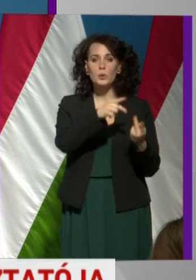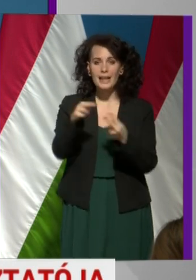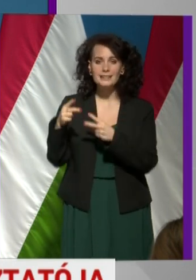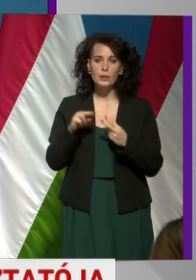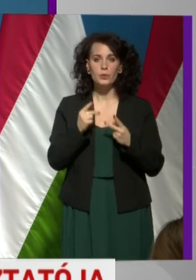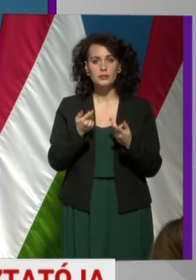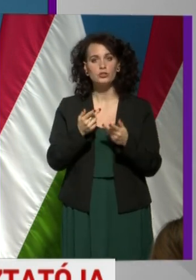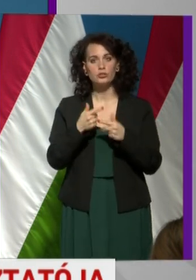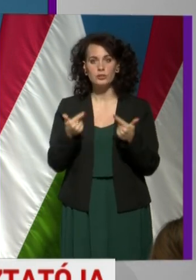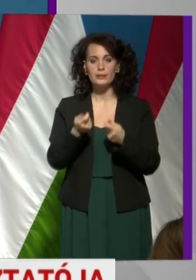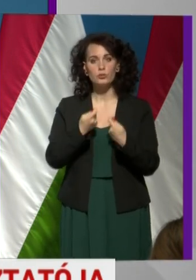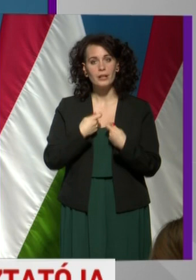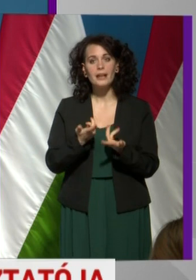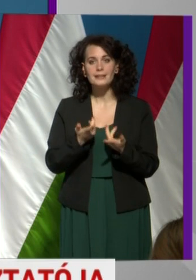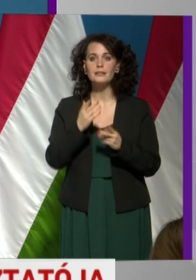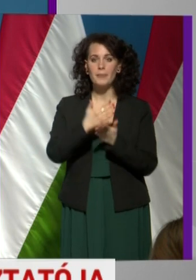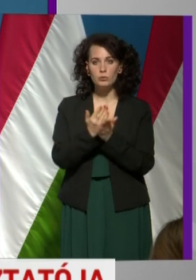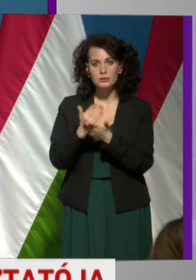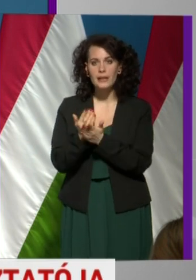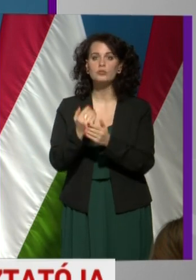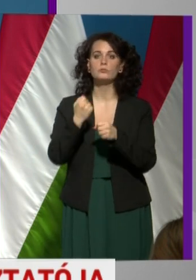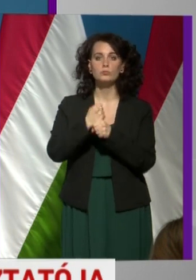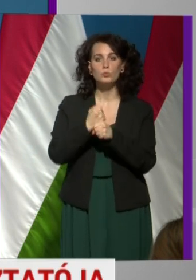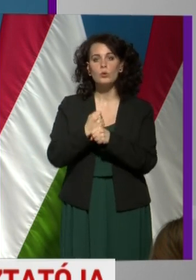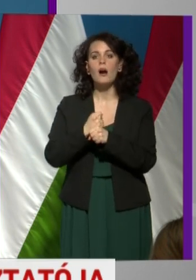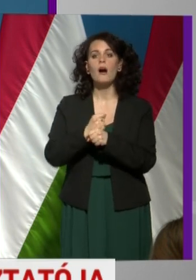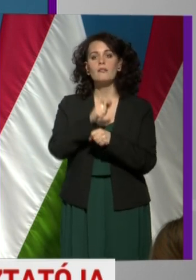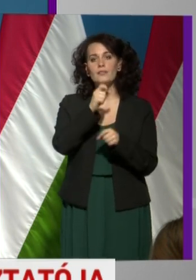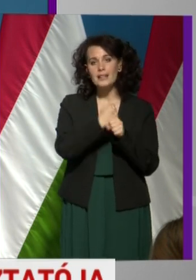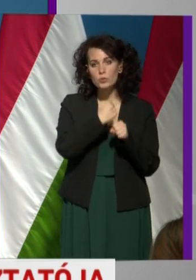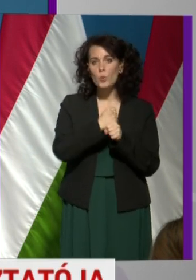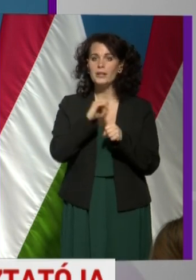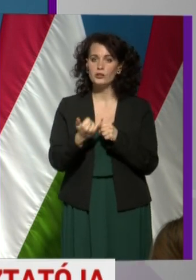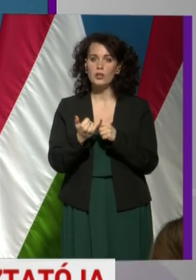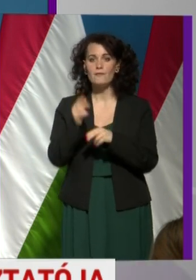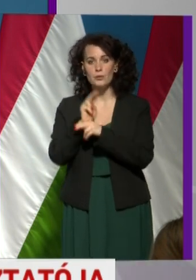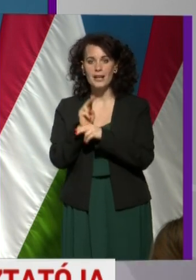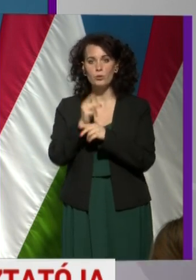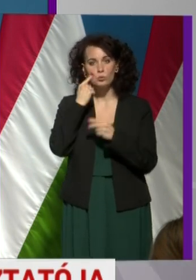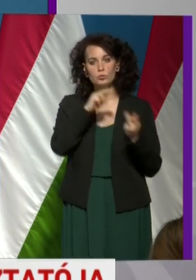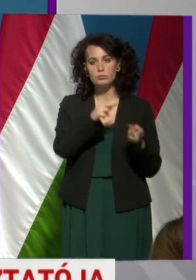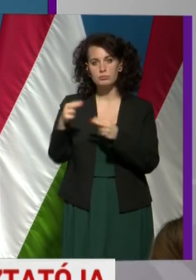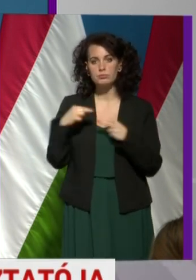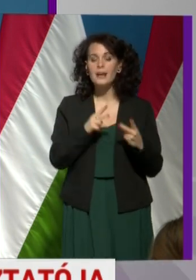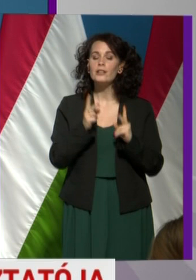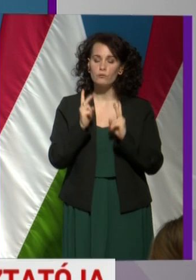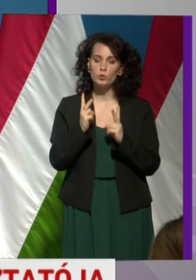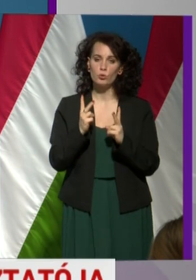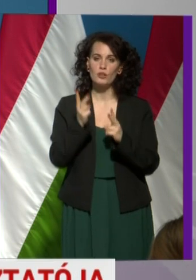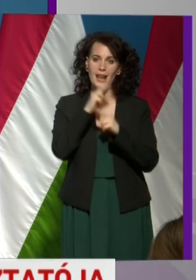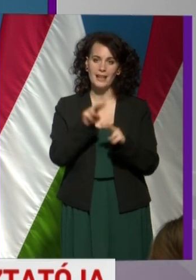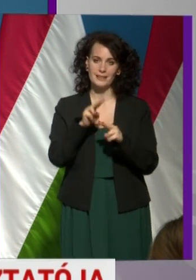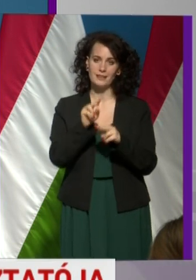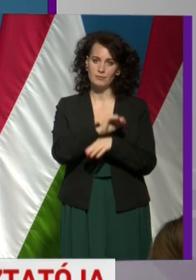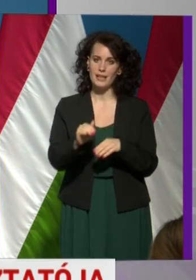érvényesülhessen, tehát beosztásban a munkavégzők és a felügyelők tudják ellátni, és szükséges ellátni a gyermekek